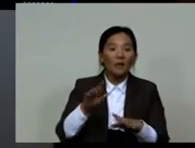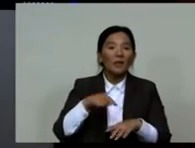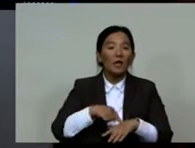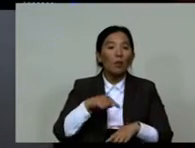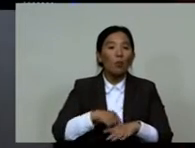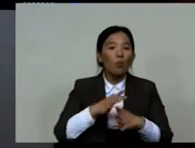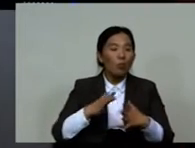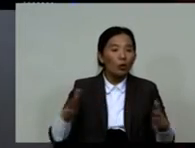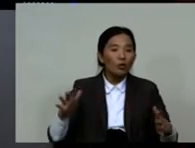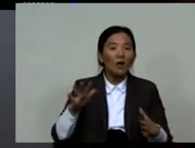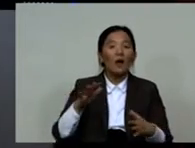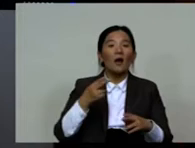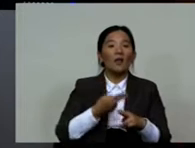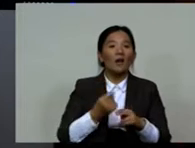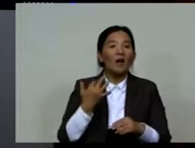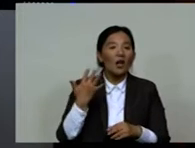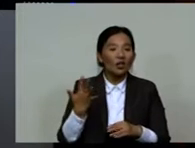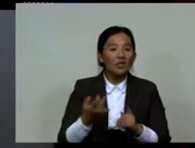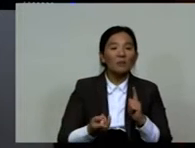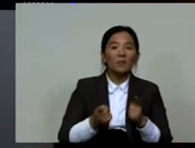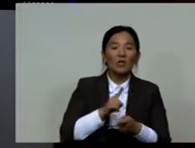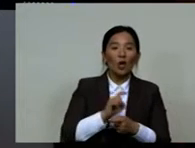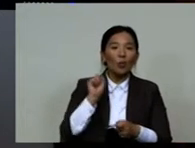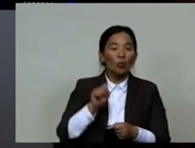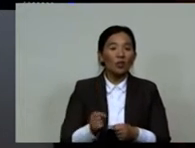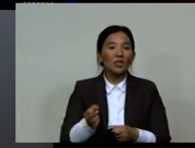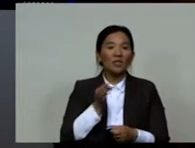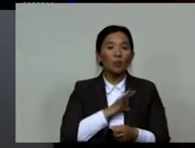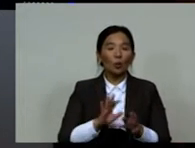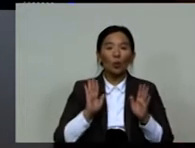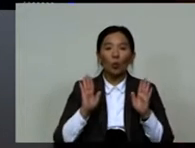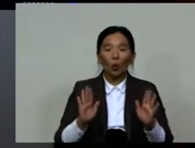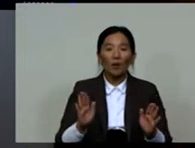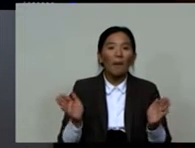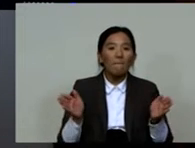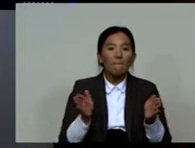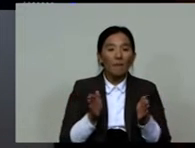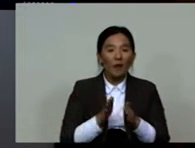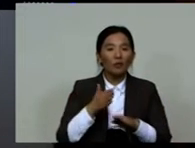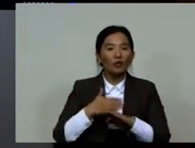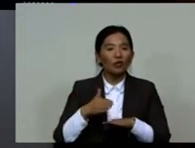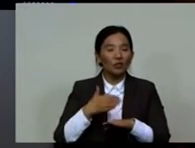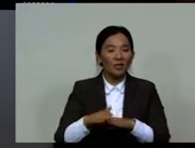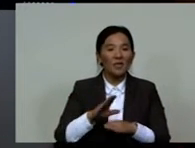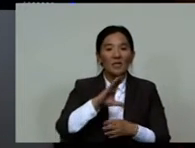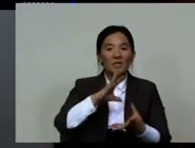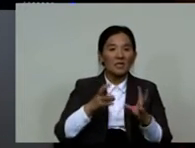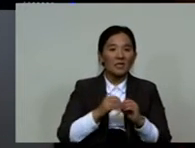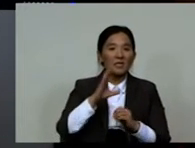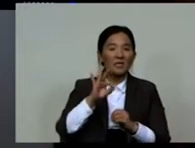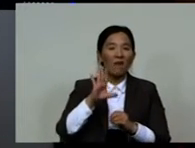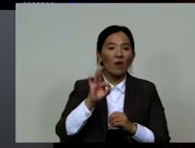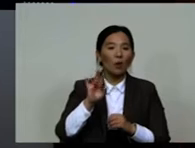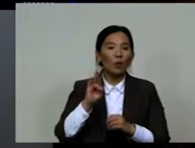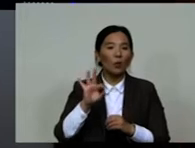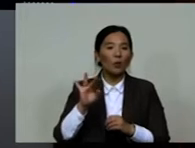наибольшее количество изменений. Можно использовать только мало частей совокупности. Тогда это